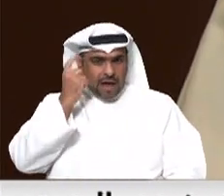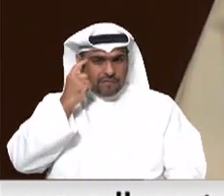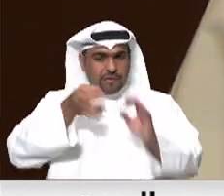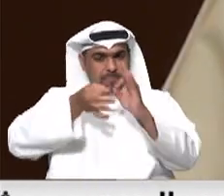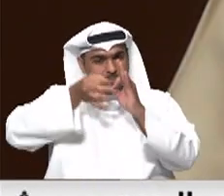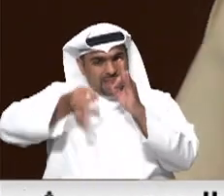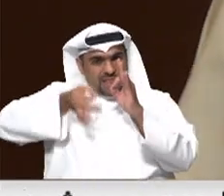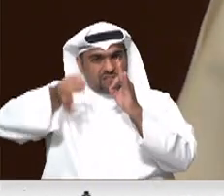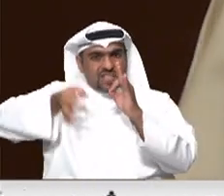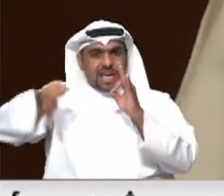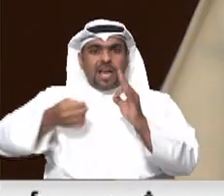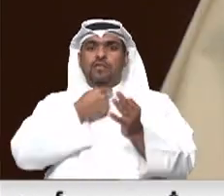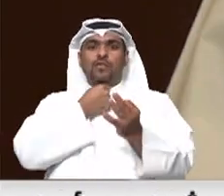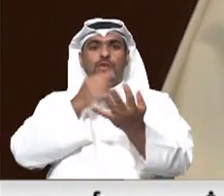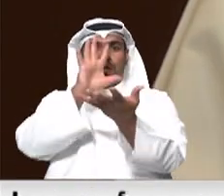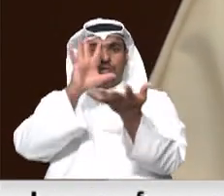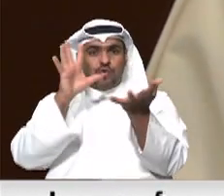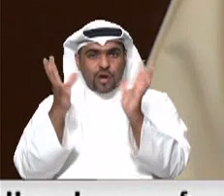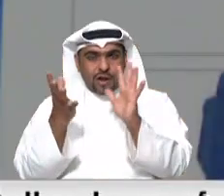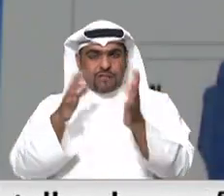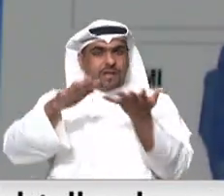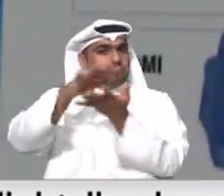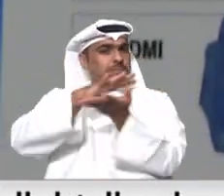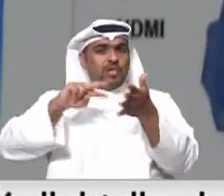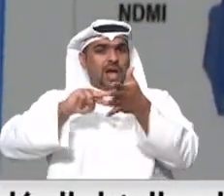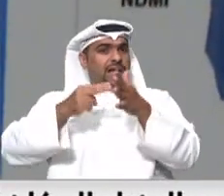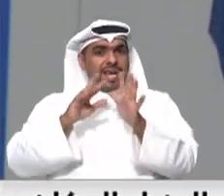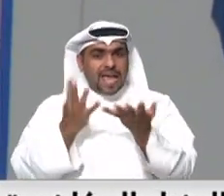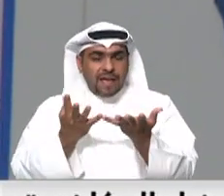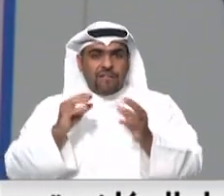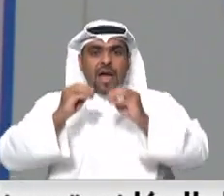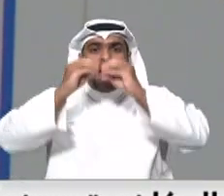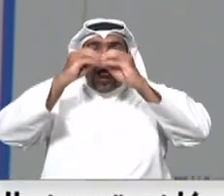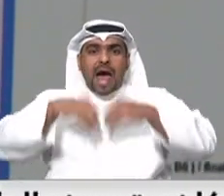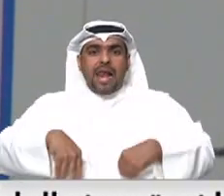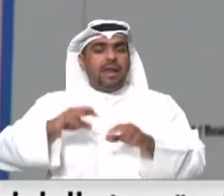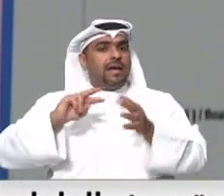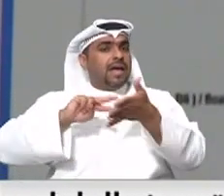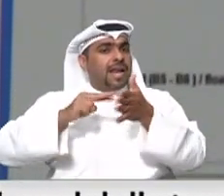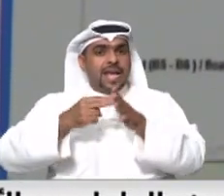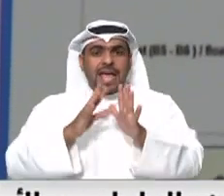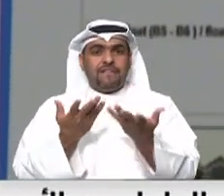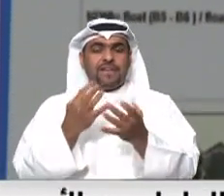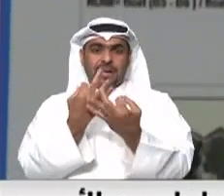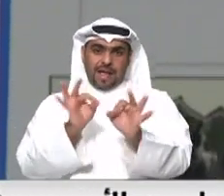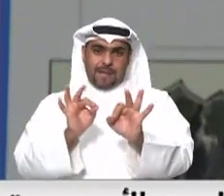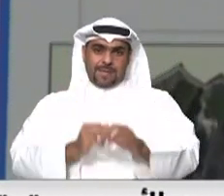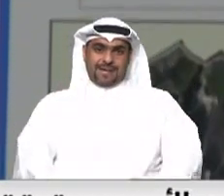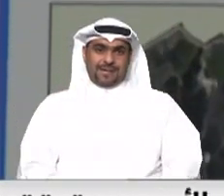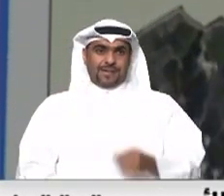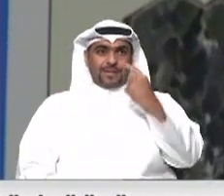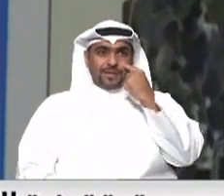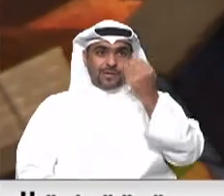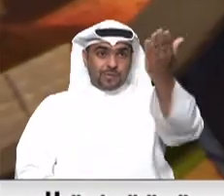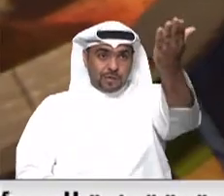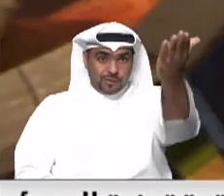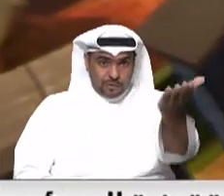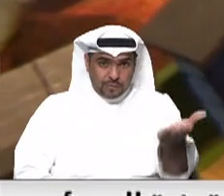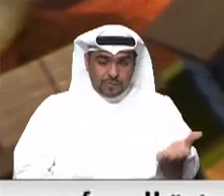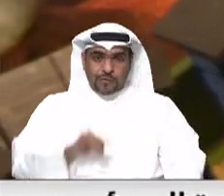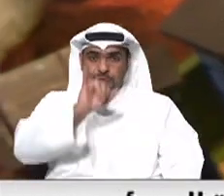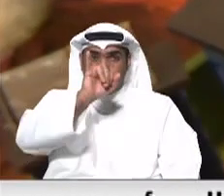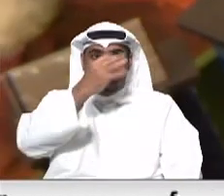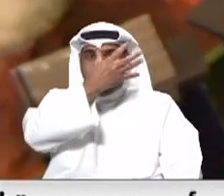التطبيق المتقدمة، دراسة المشاكل، توفير الحلول. إذن هذه الفعاليات تسهم في نشر الثقافة والمعرفة الجغرافية